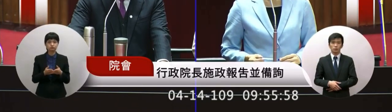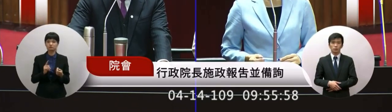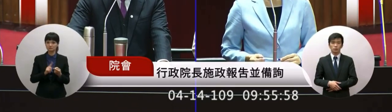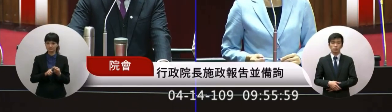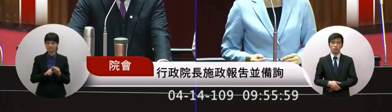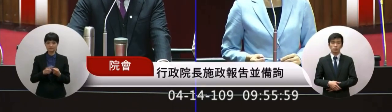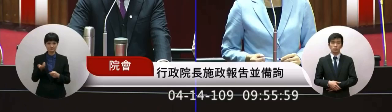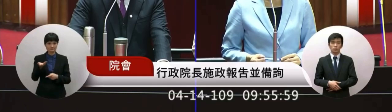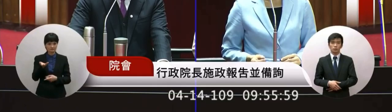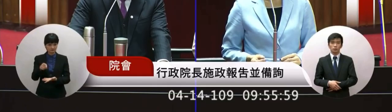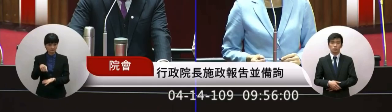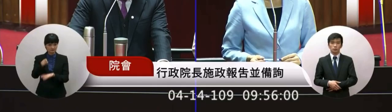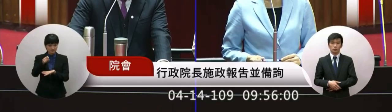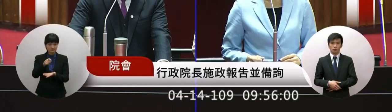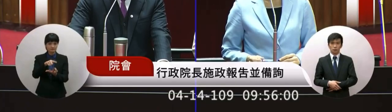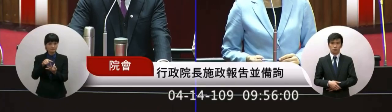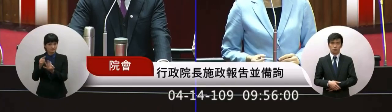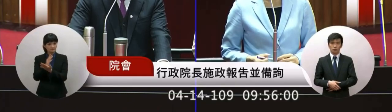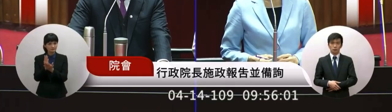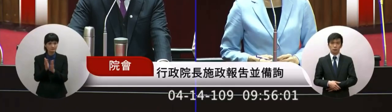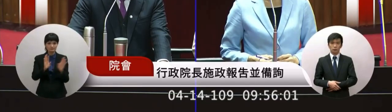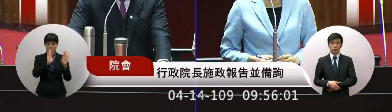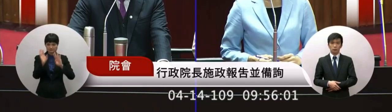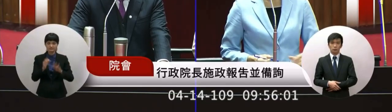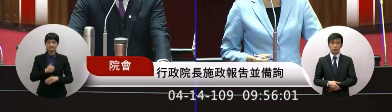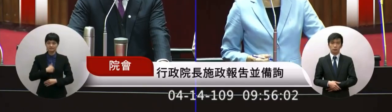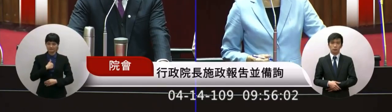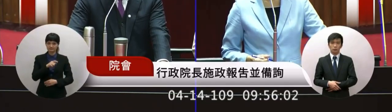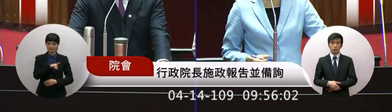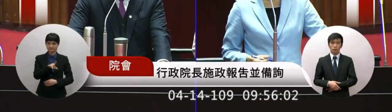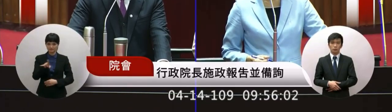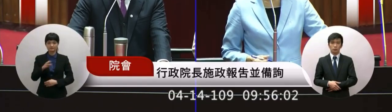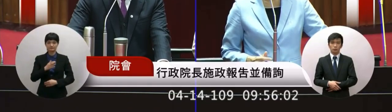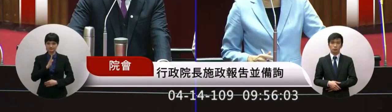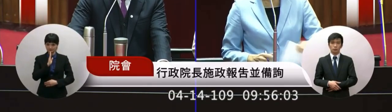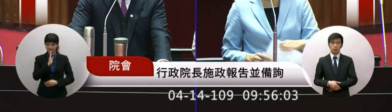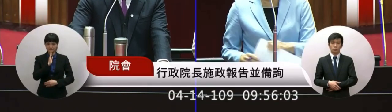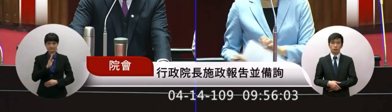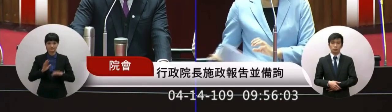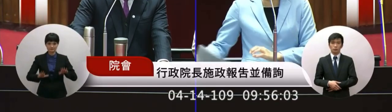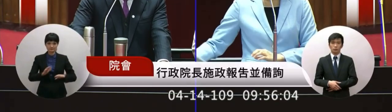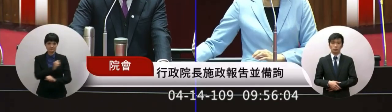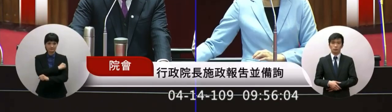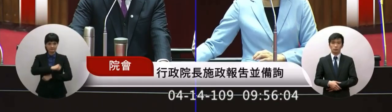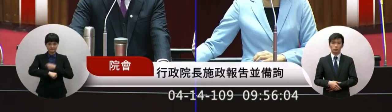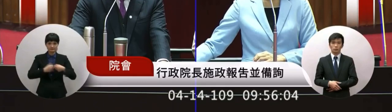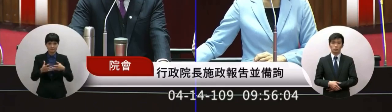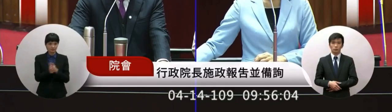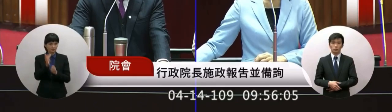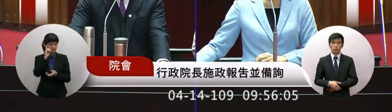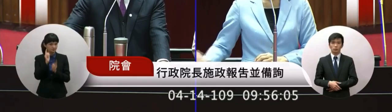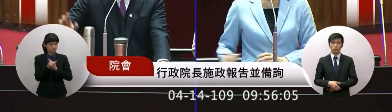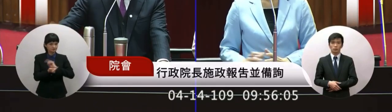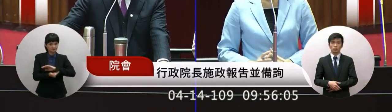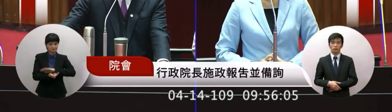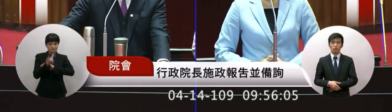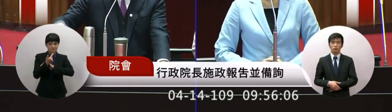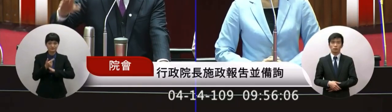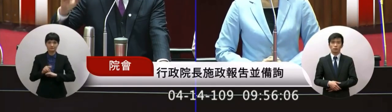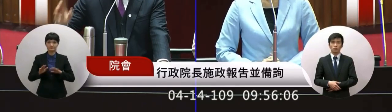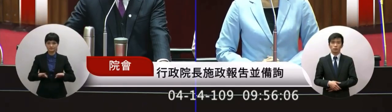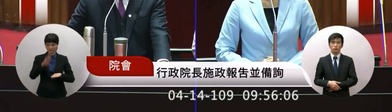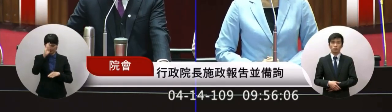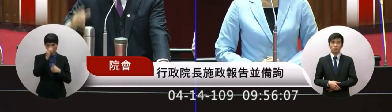象确实存在，那也看出这一次劳动部反应很快，借着这一次疫情检